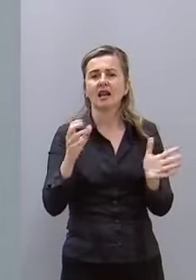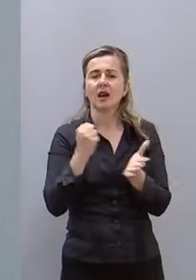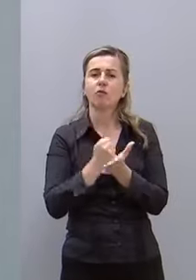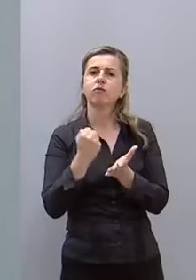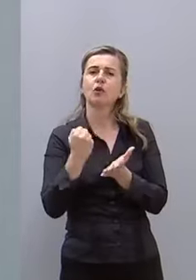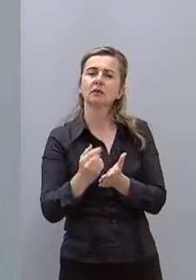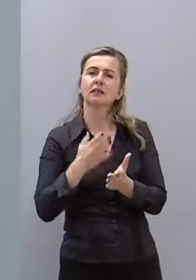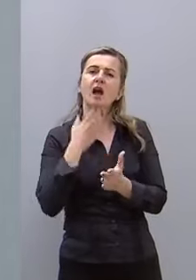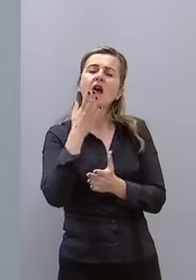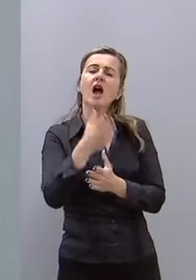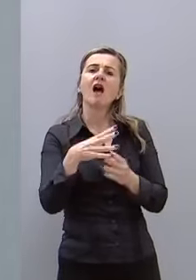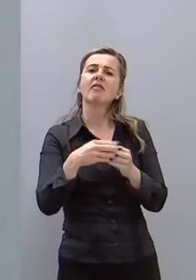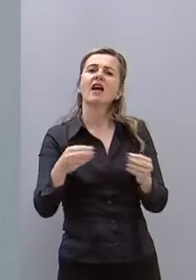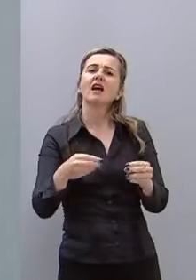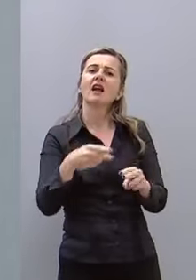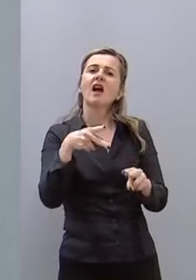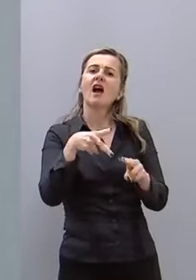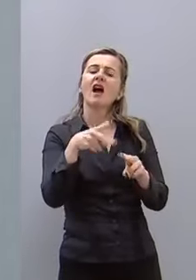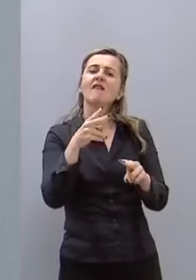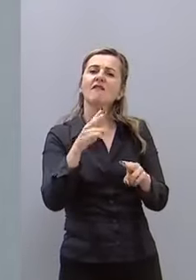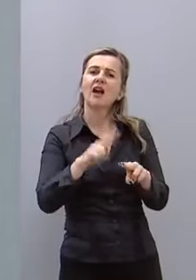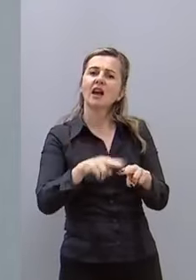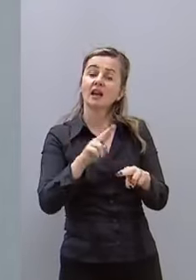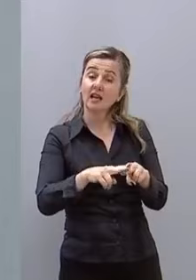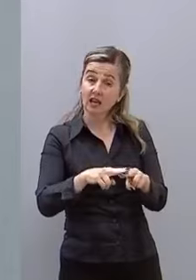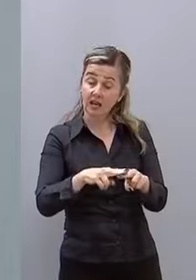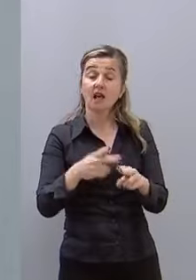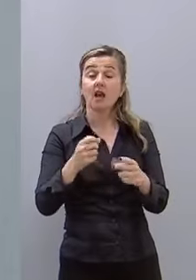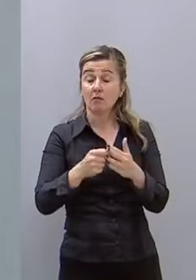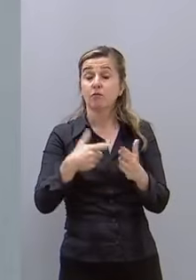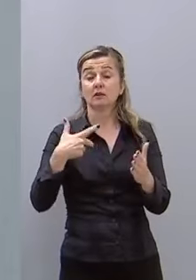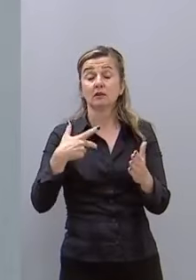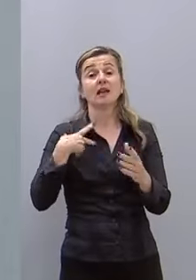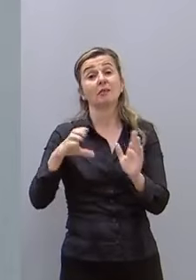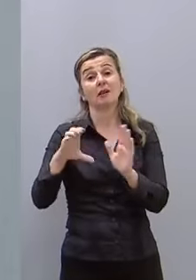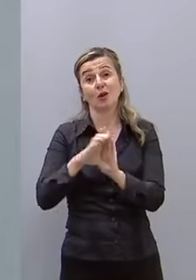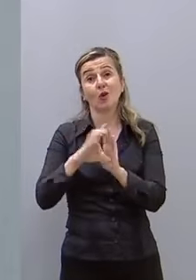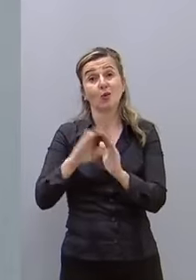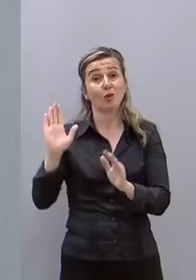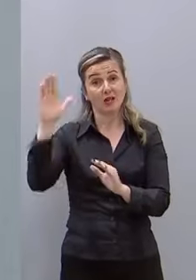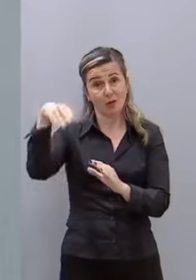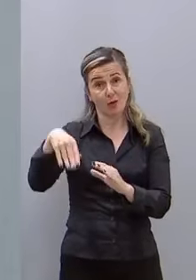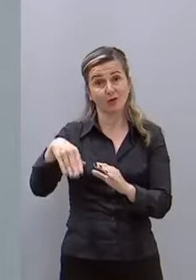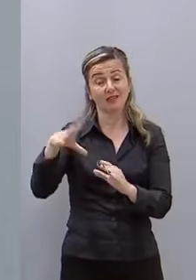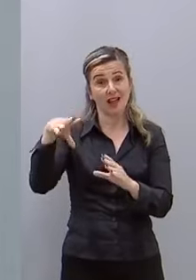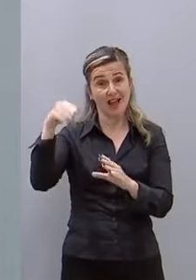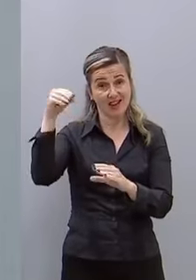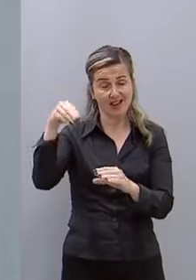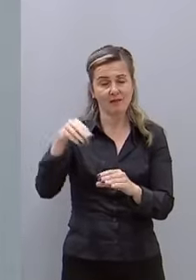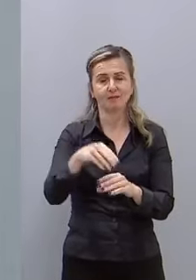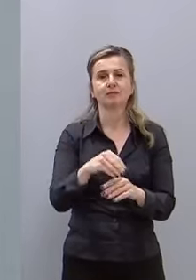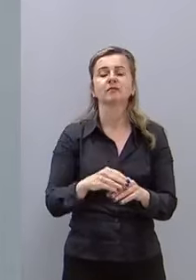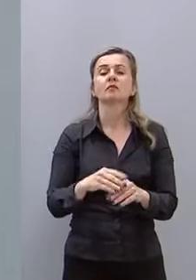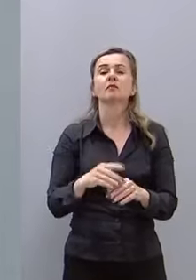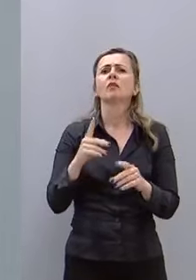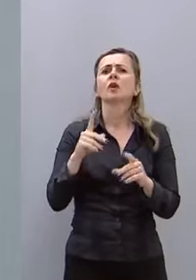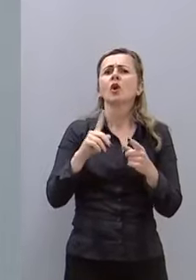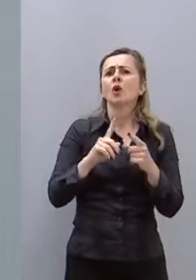di andare a far legna molto sentito soprattutto i comuni di montagna rientrano tra gli spostamenti consentiti in ambito provinciale e più in generale